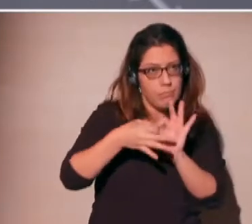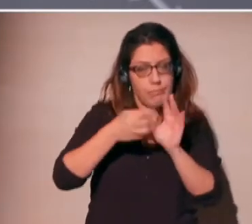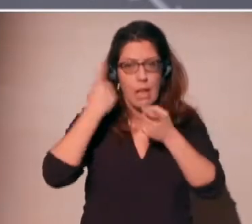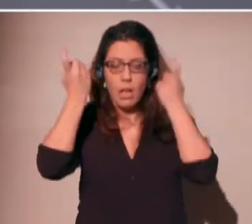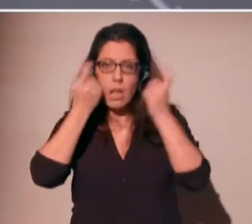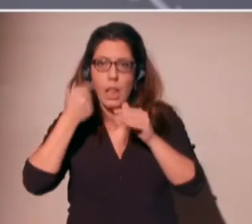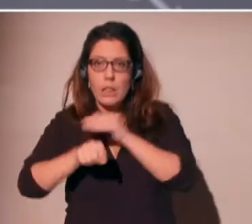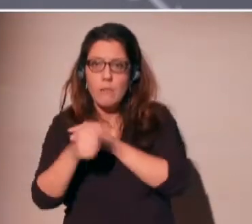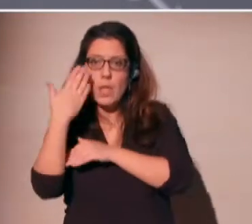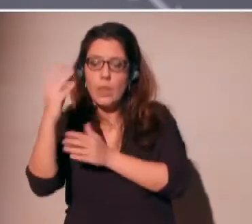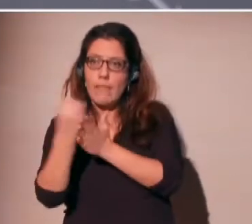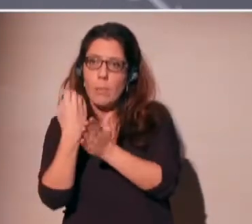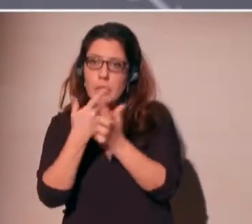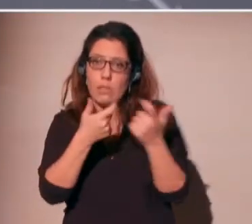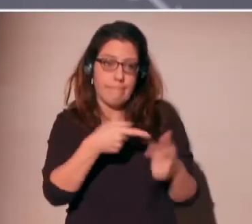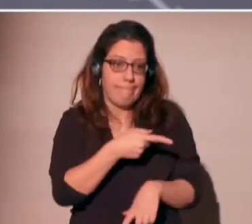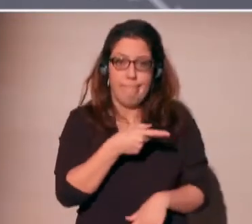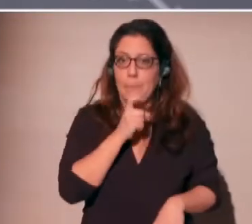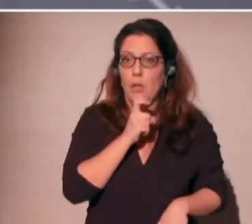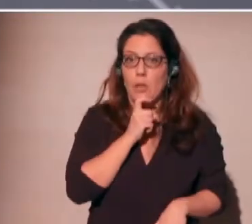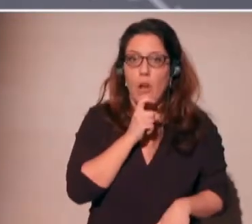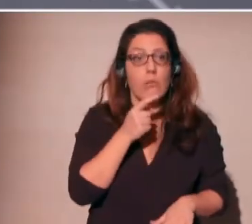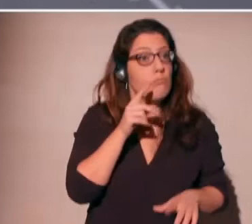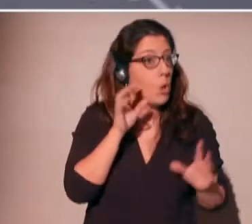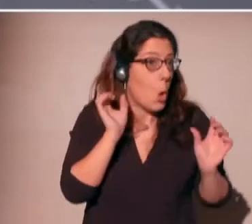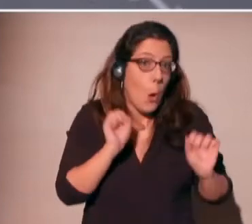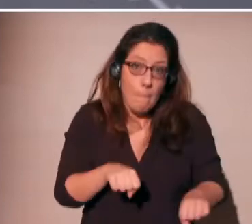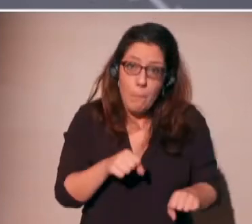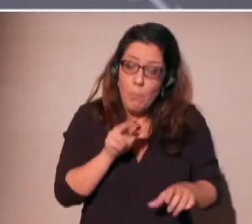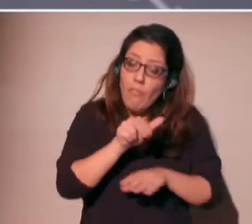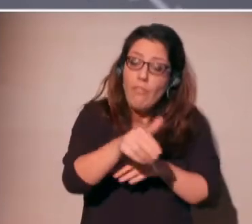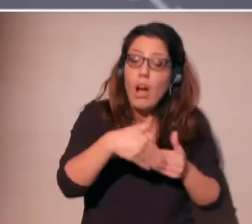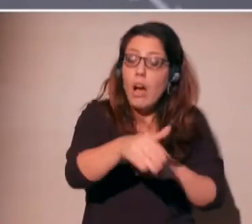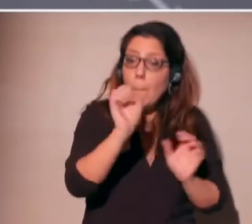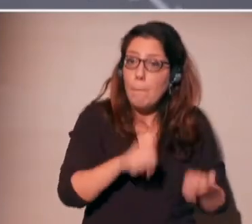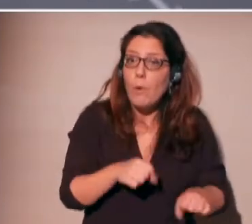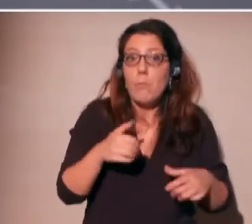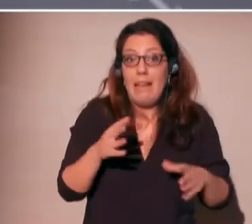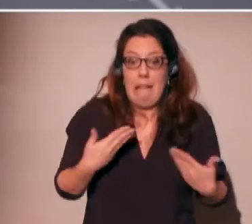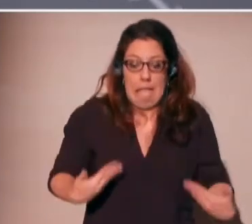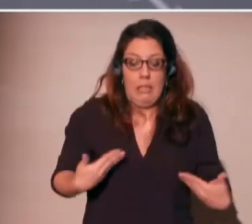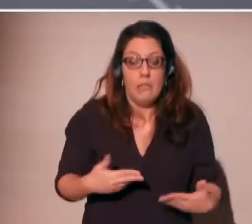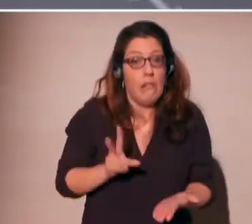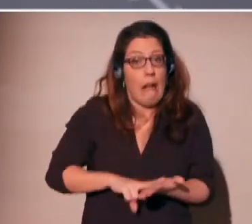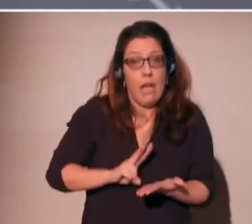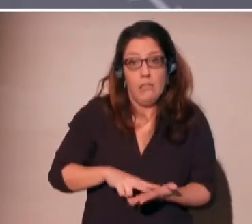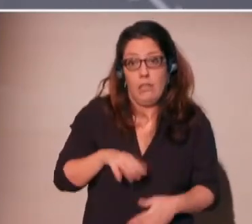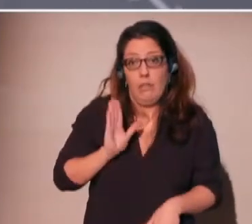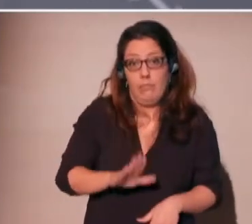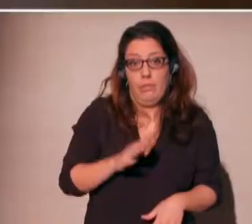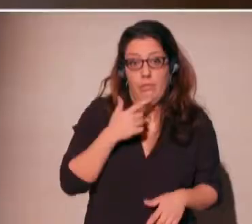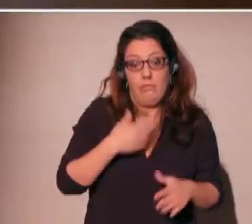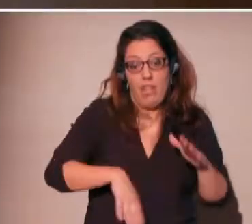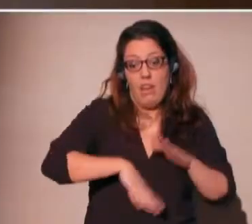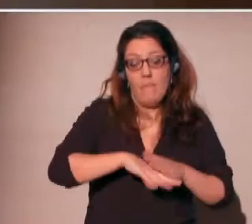déduire de nouvelles informations. Ça ne veut pas dire que c'est un problème insoluble, c'est simplement la réalité et les limites de notre